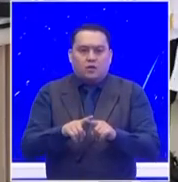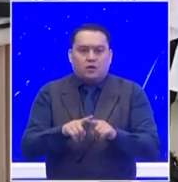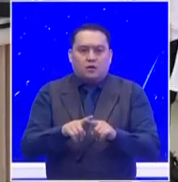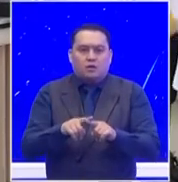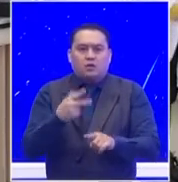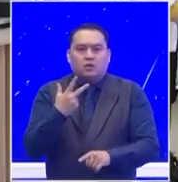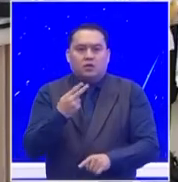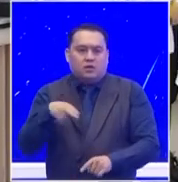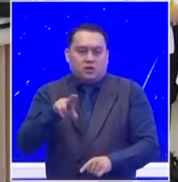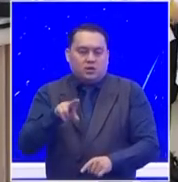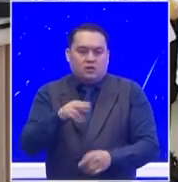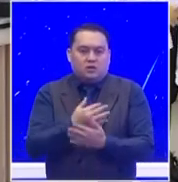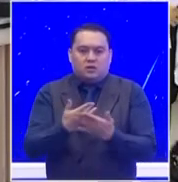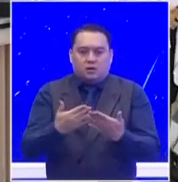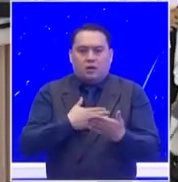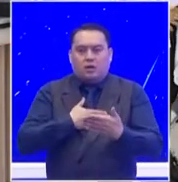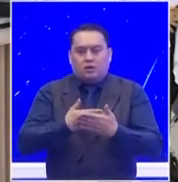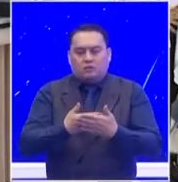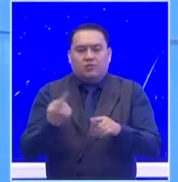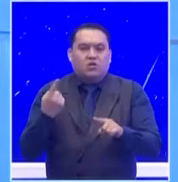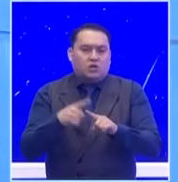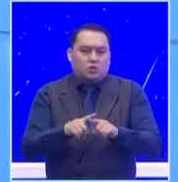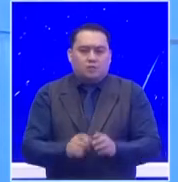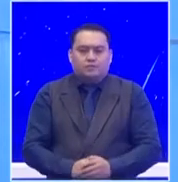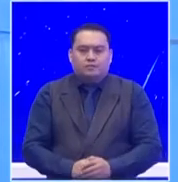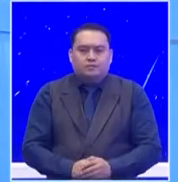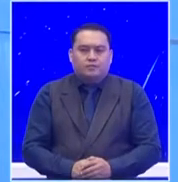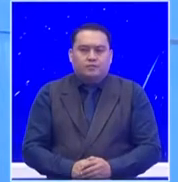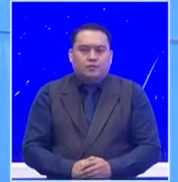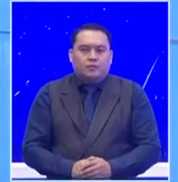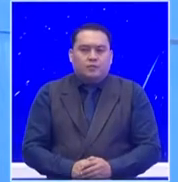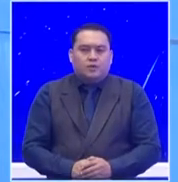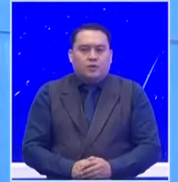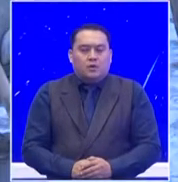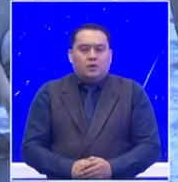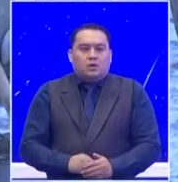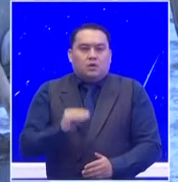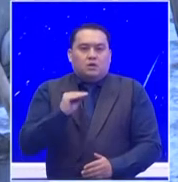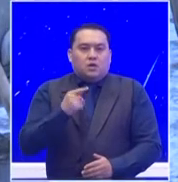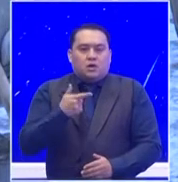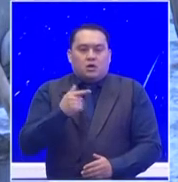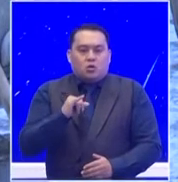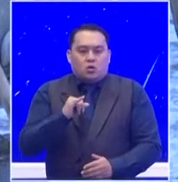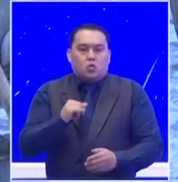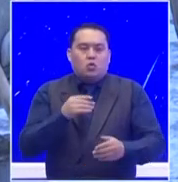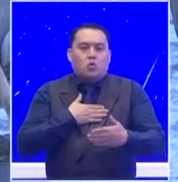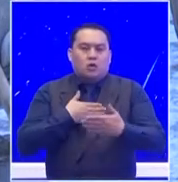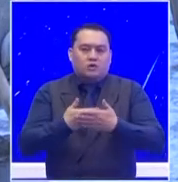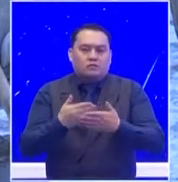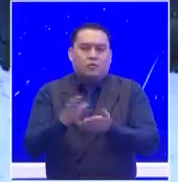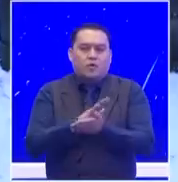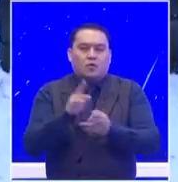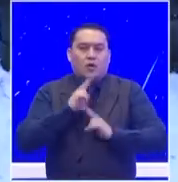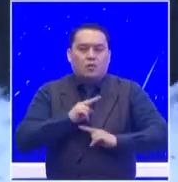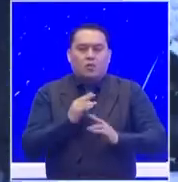как 3D-принтер, аддитивные технологии. Добавим, волонтерский клуб на базе Жетысуского государственного университета